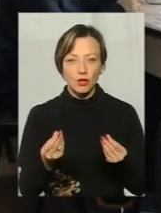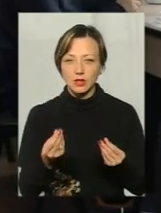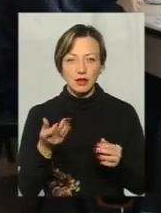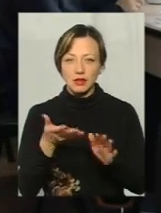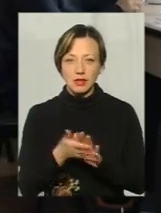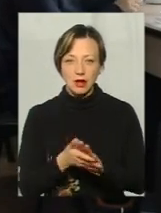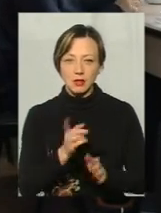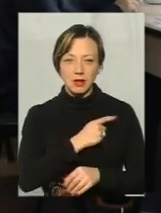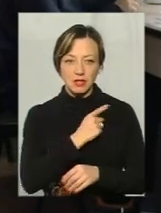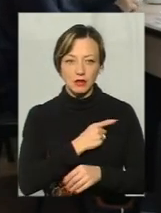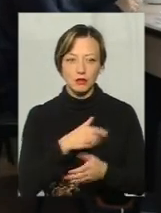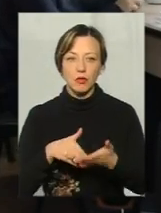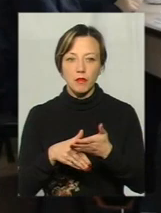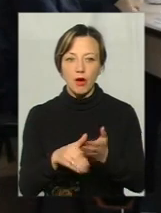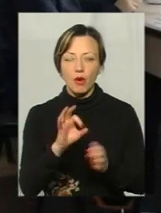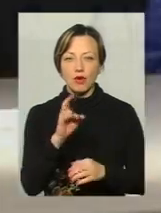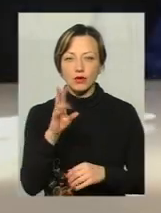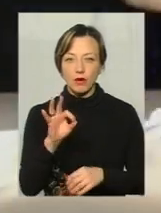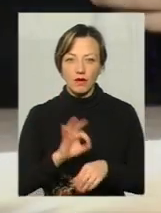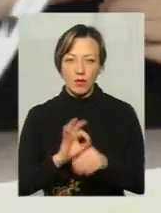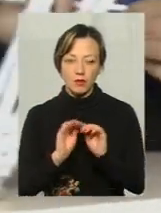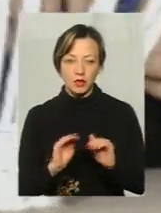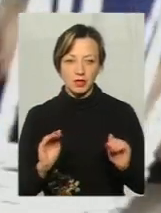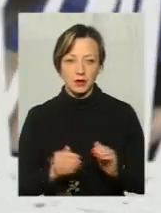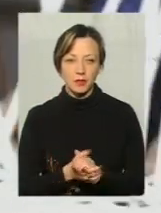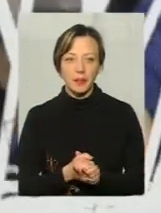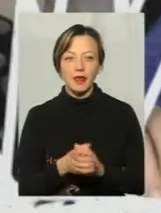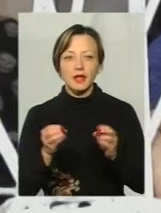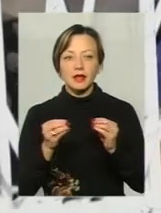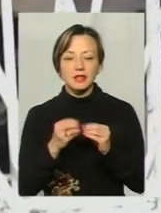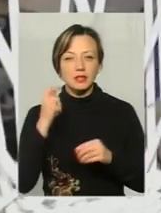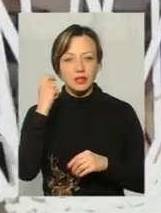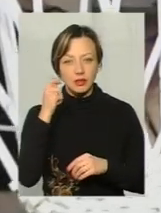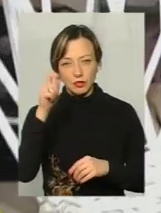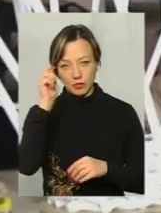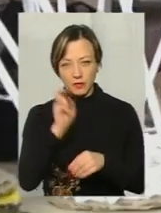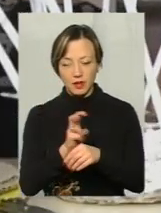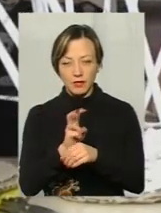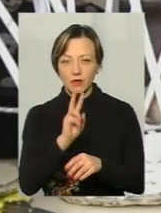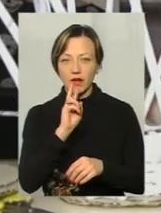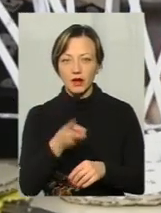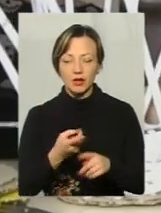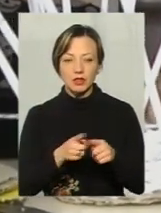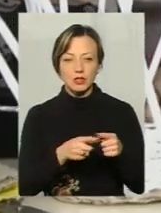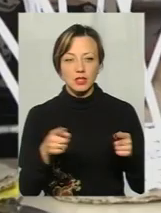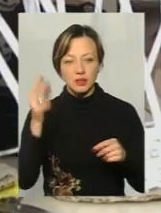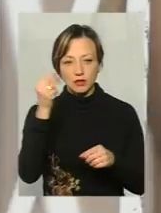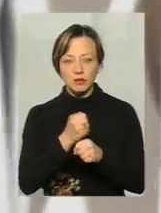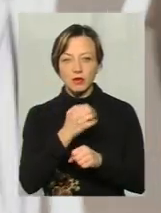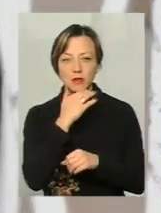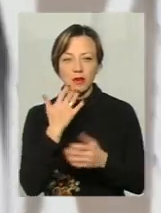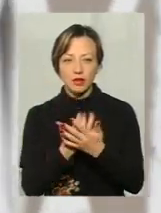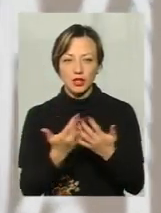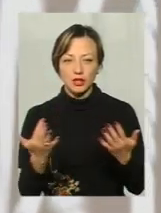тратити на майстерню, допомагати онкохворим дітям. 10-річний Валентин відвідує гурток майже 2 роки. За цей час навчився робити чимало